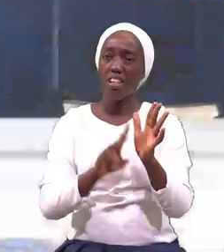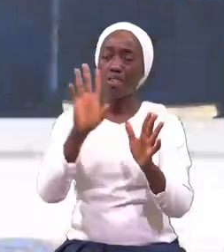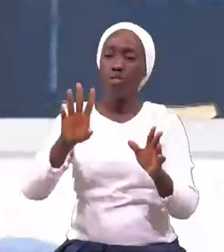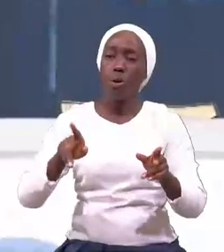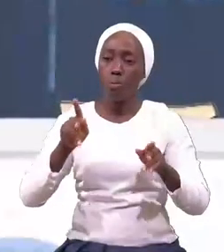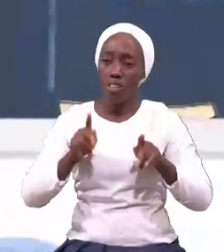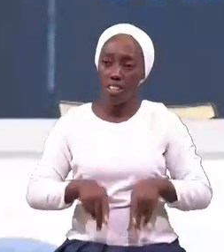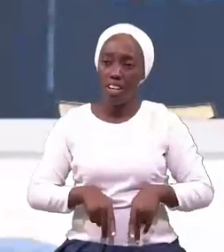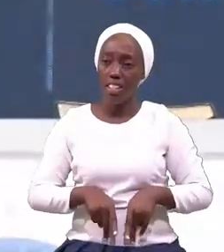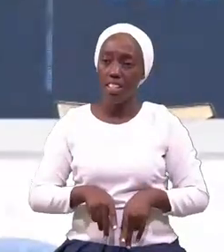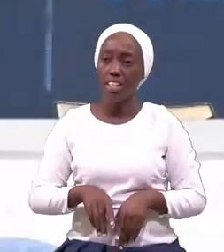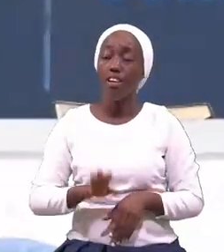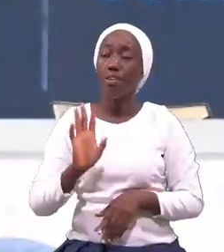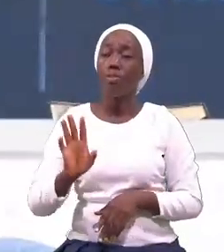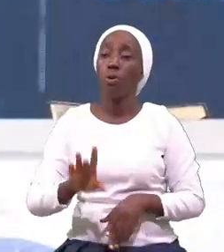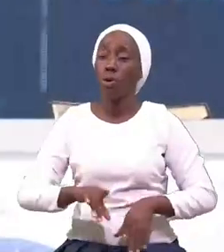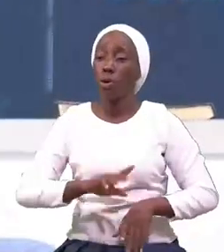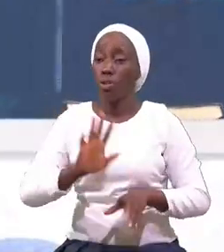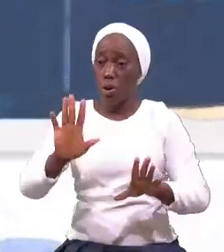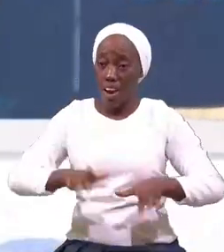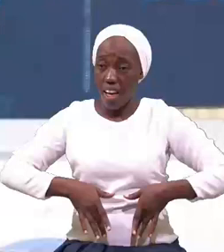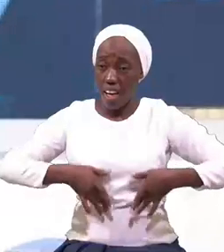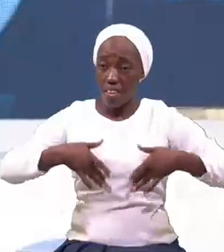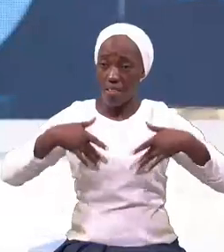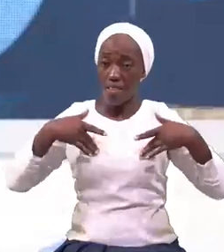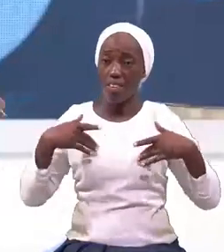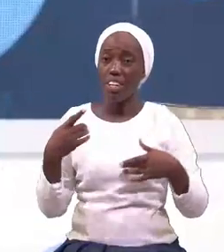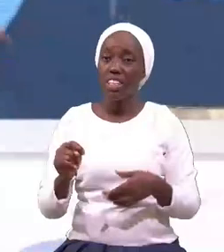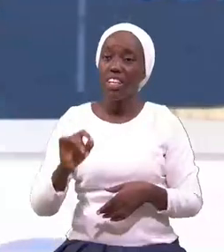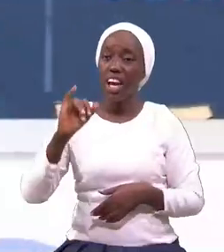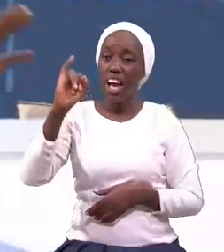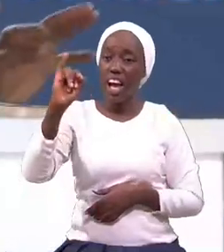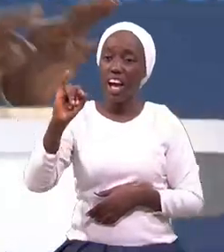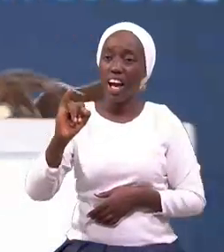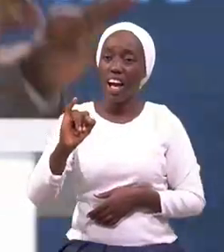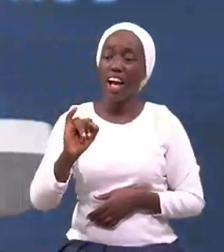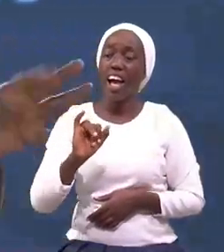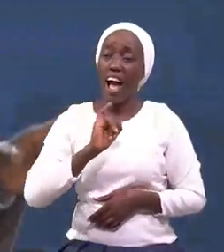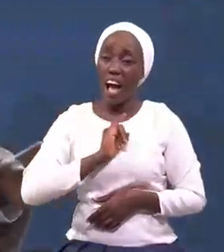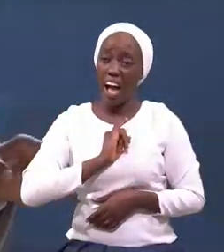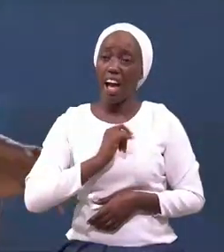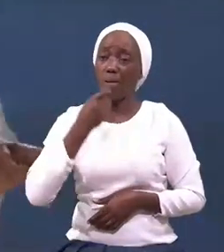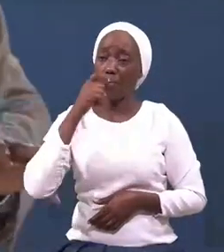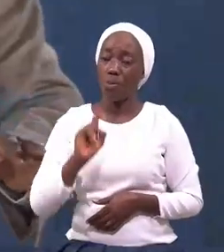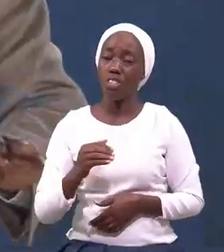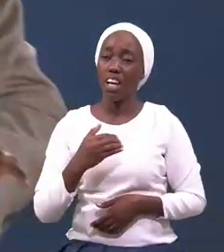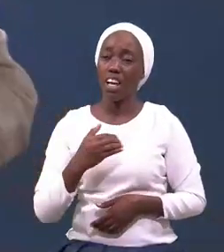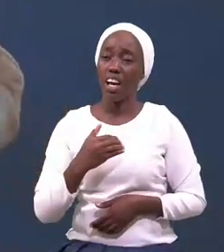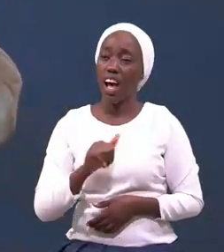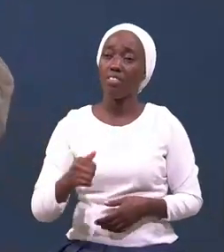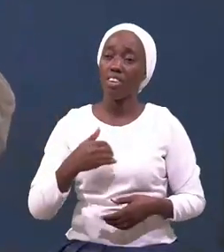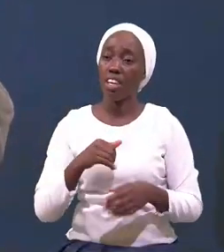Votre personnalité, votre vie, le « i », le « je » doit avoir une